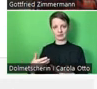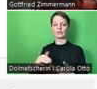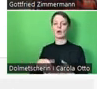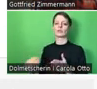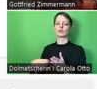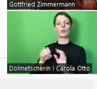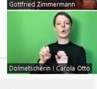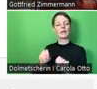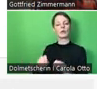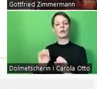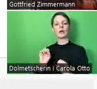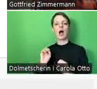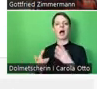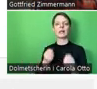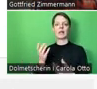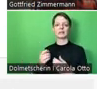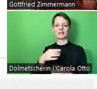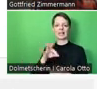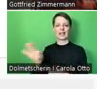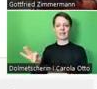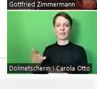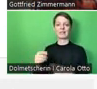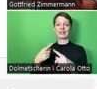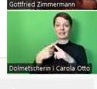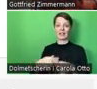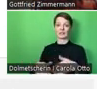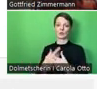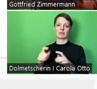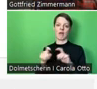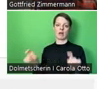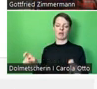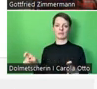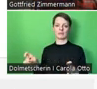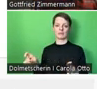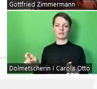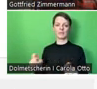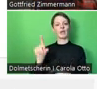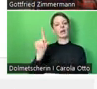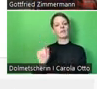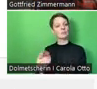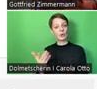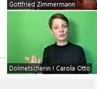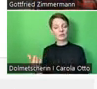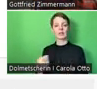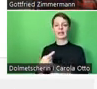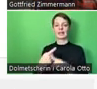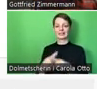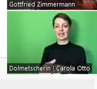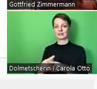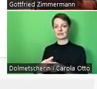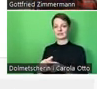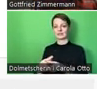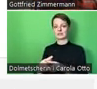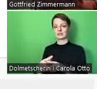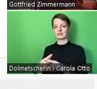ist. Und zwar mit Text in Zeile heißt, ich habe es quasi in den Text